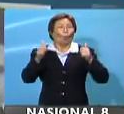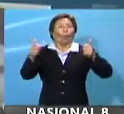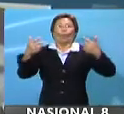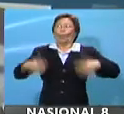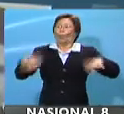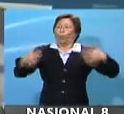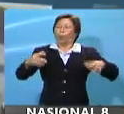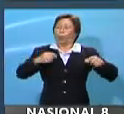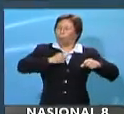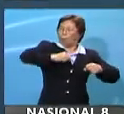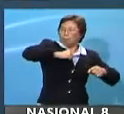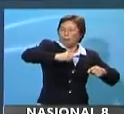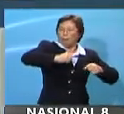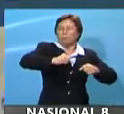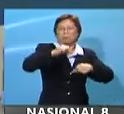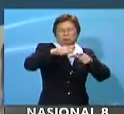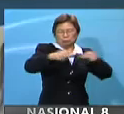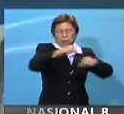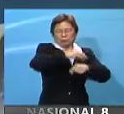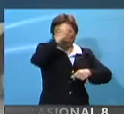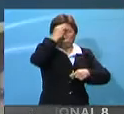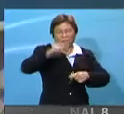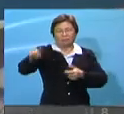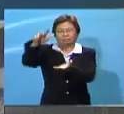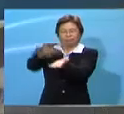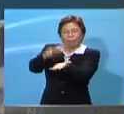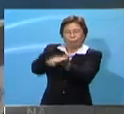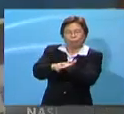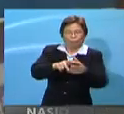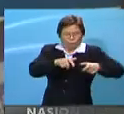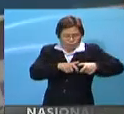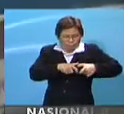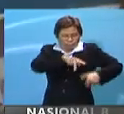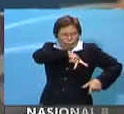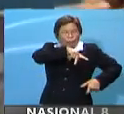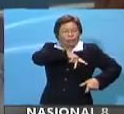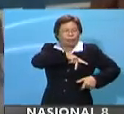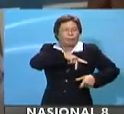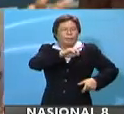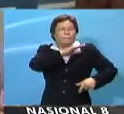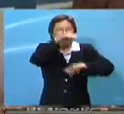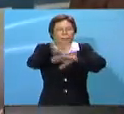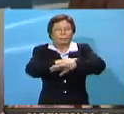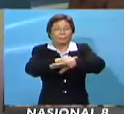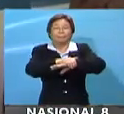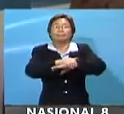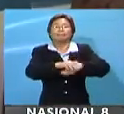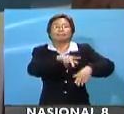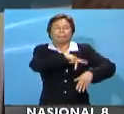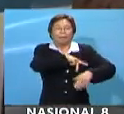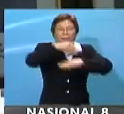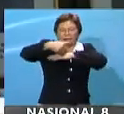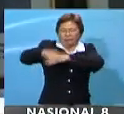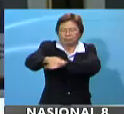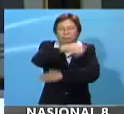menentang penjajah Jepun dan Komunis, beliau diberi pengiktirafan pingat British Empire Medal, BEM, yang dihantar sendiri